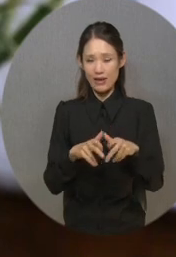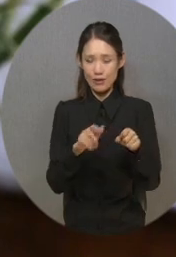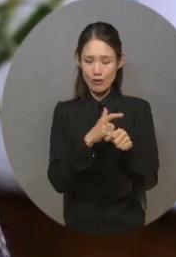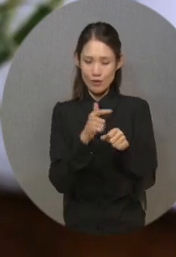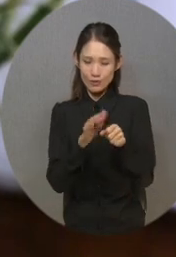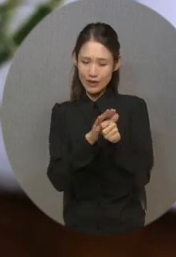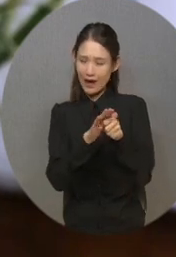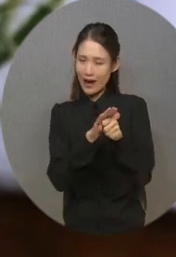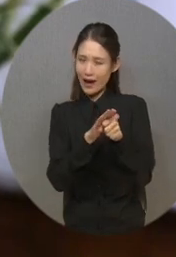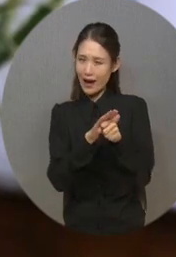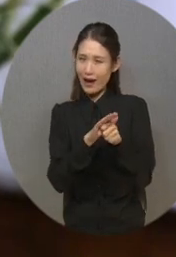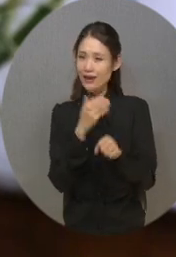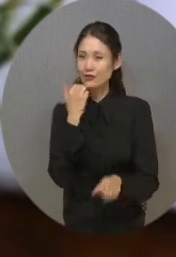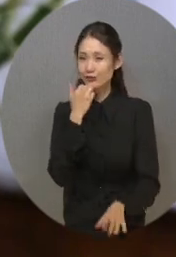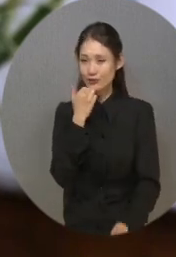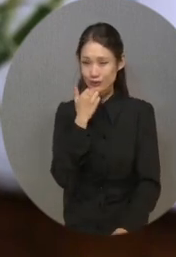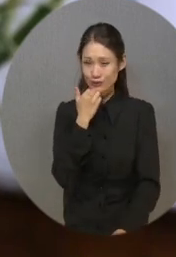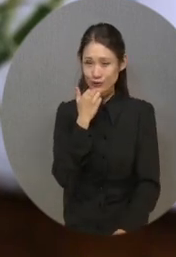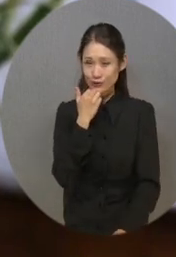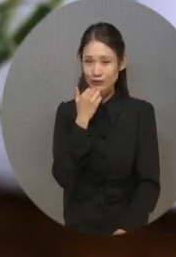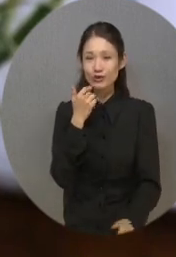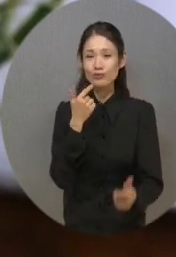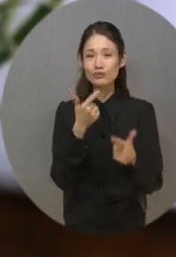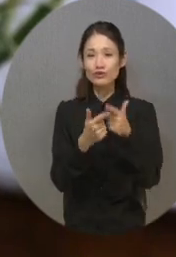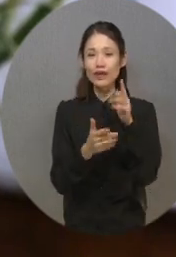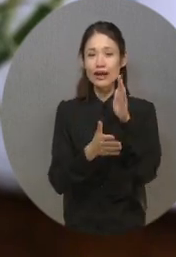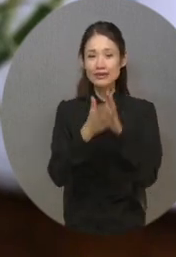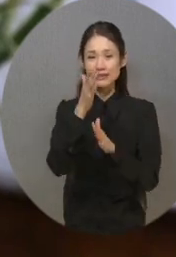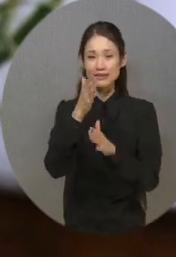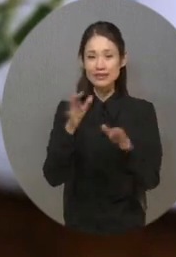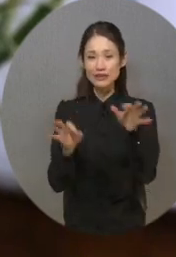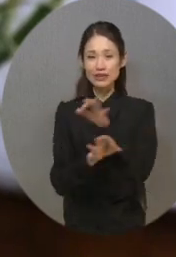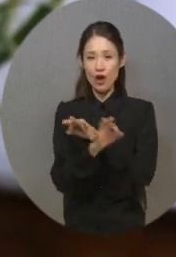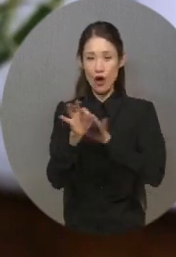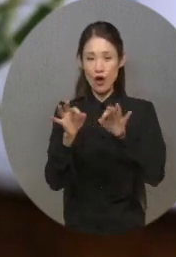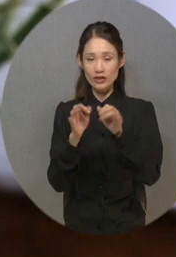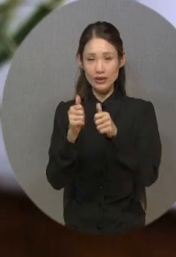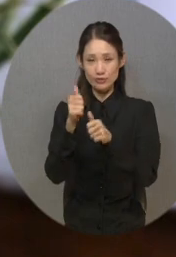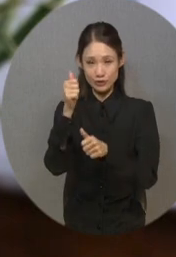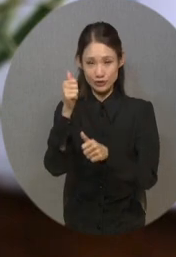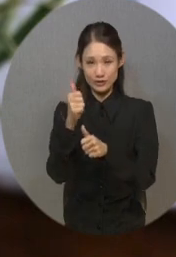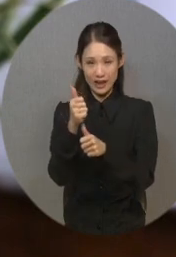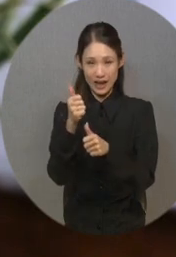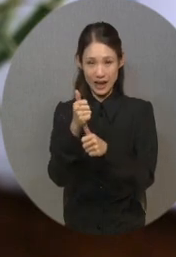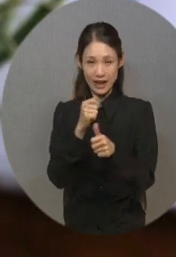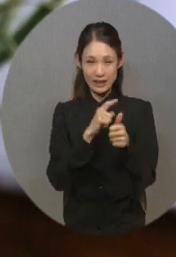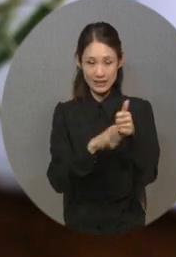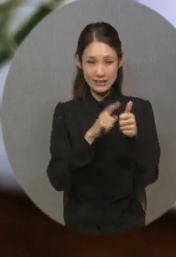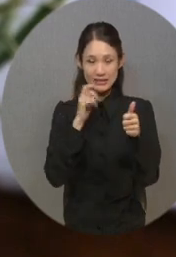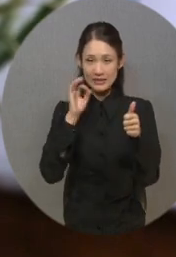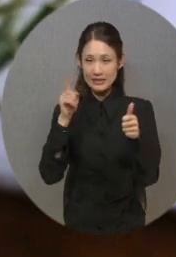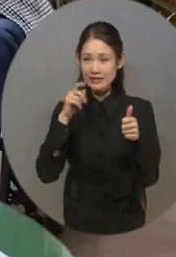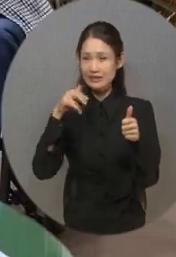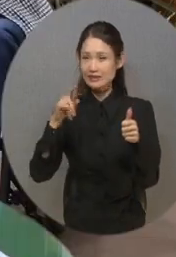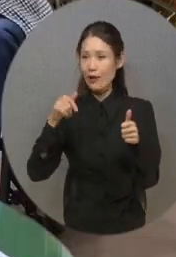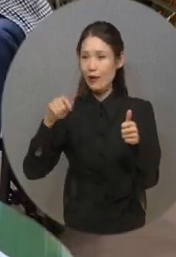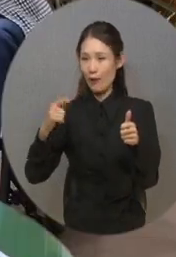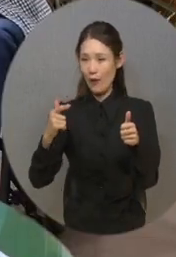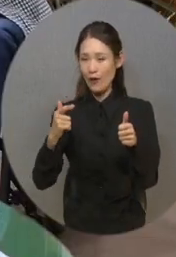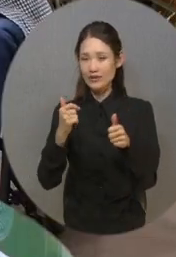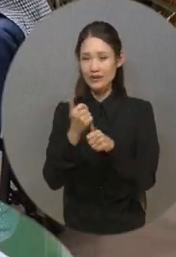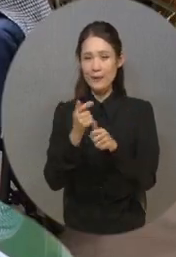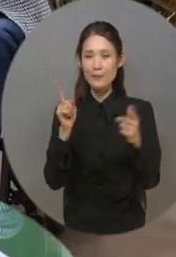계세요. 누구냐면요 부산시 경제부시장 이성곤 부시장님 만나러 왔습니다. 어서 오세요 부시장. 아,